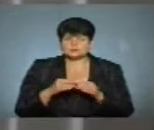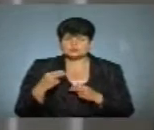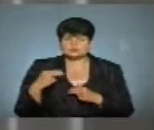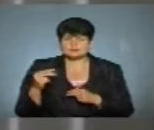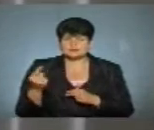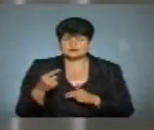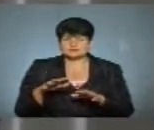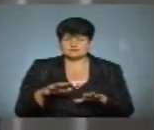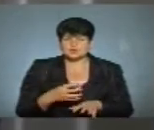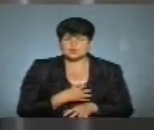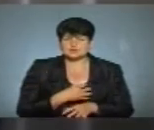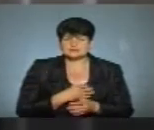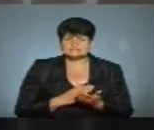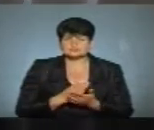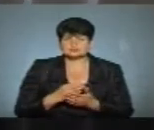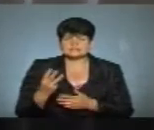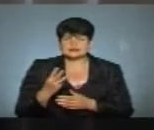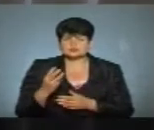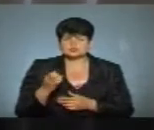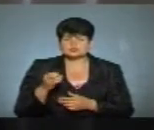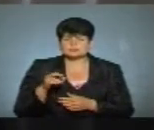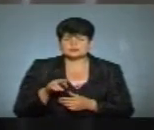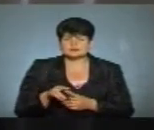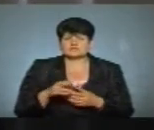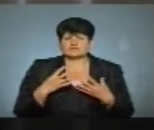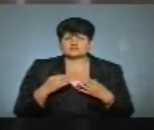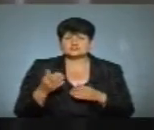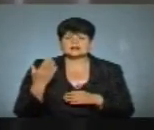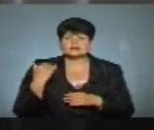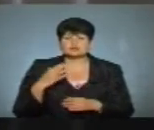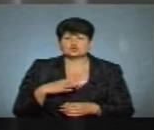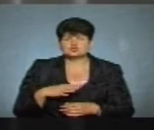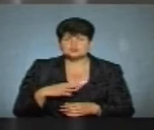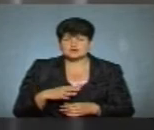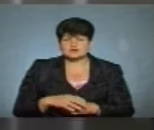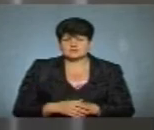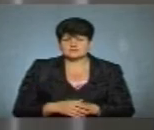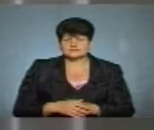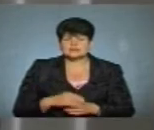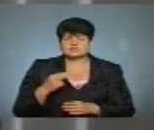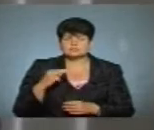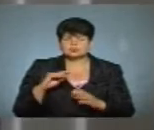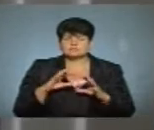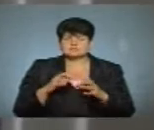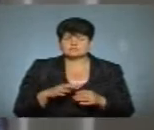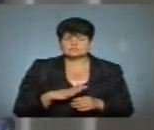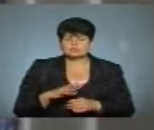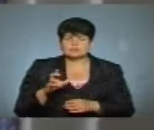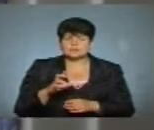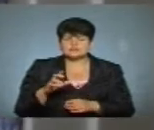місце. Орден за заслуги третього ступеня. Вже давно його чекав, тому що чемпіоном світу став в